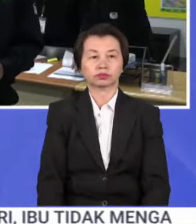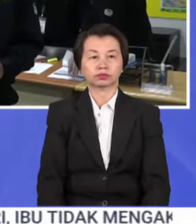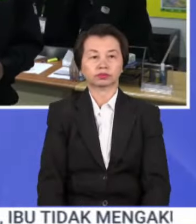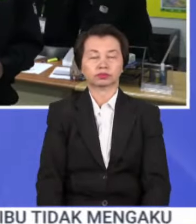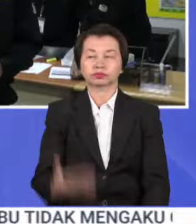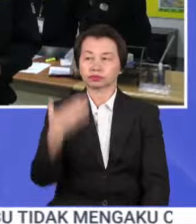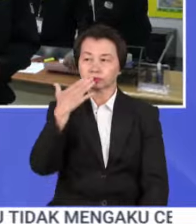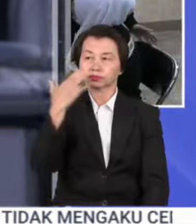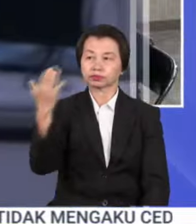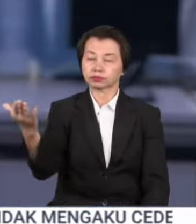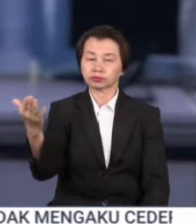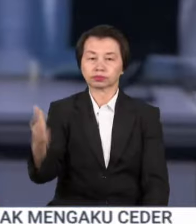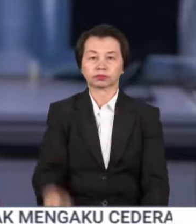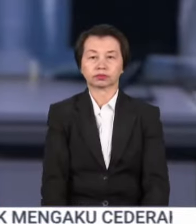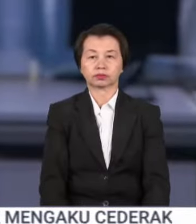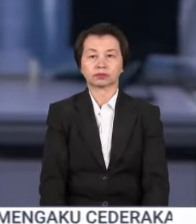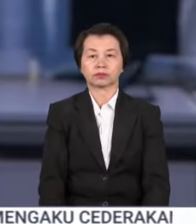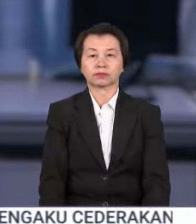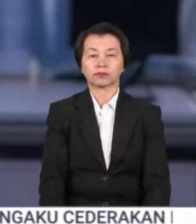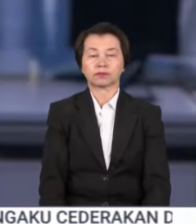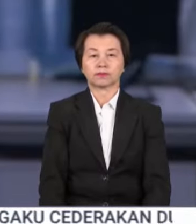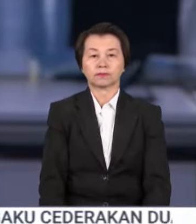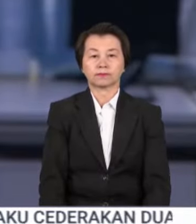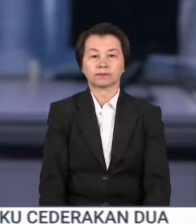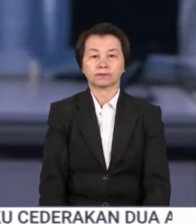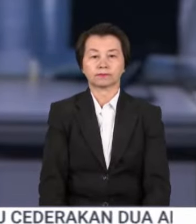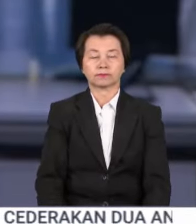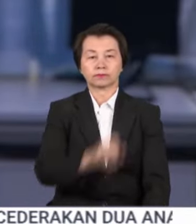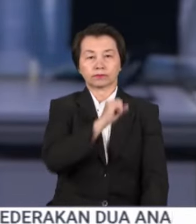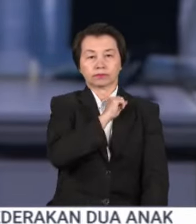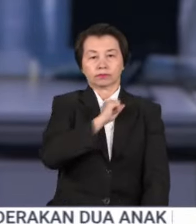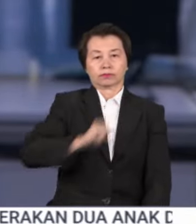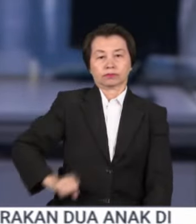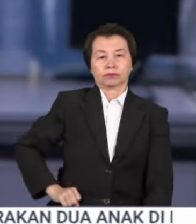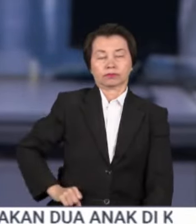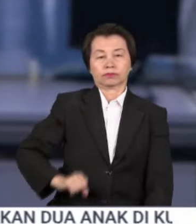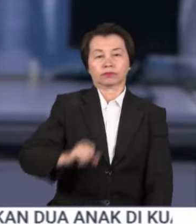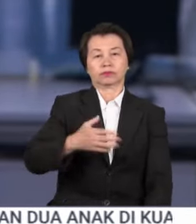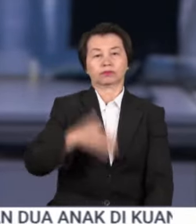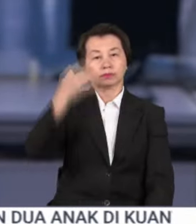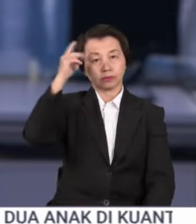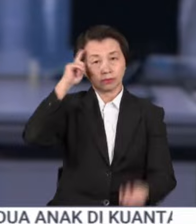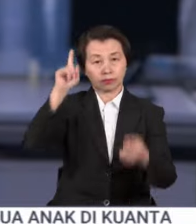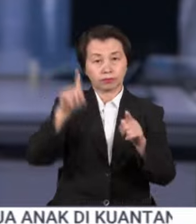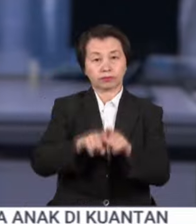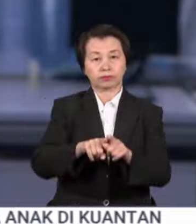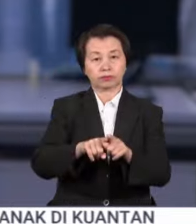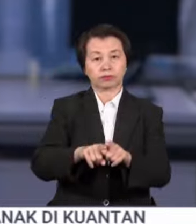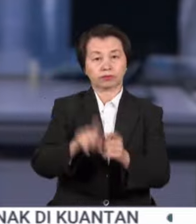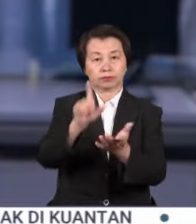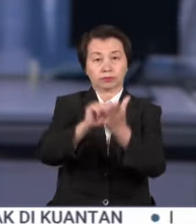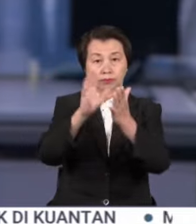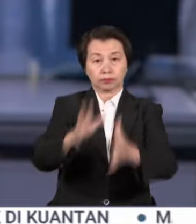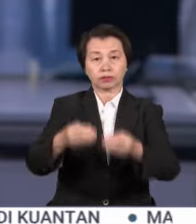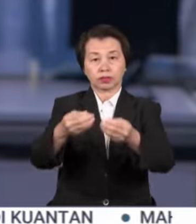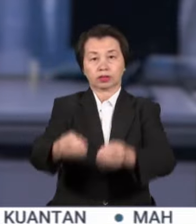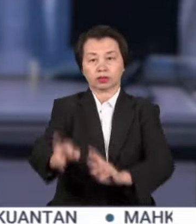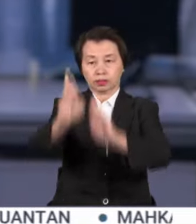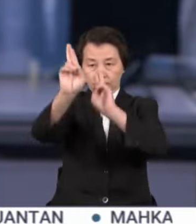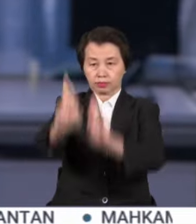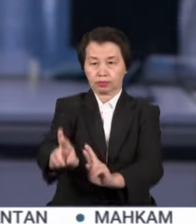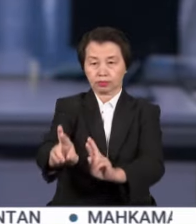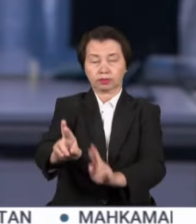Anas, terima kasih. Sultan Perak Sultan Nazrin Muizzuddin Shah memperkenan pengamal media diberi